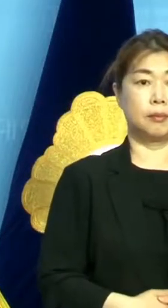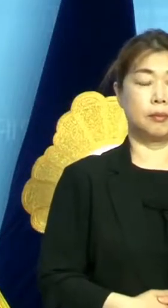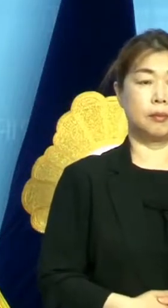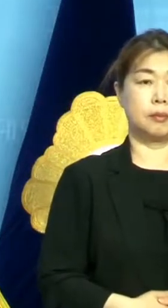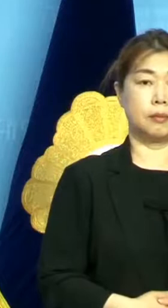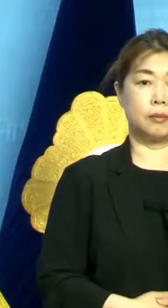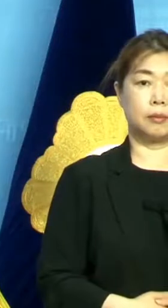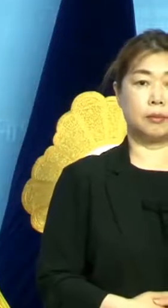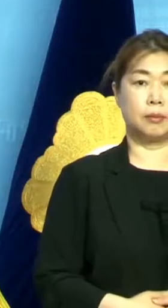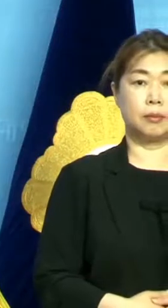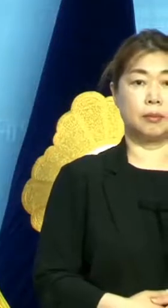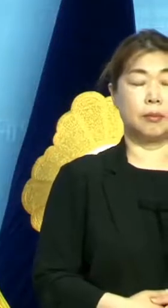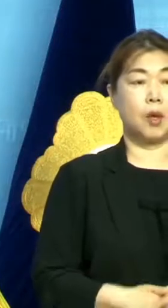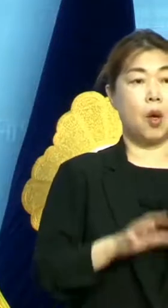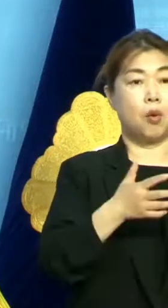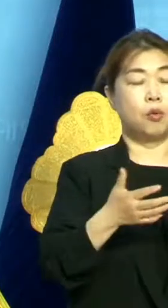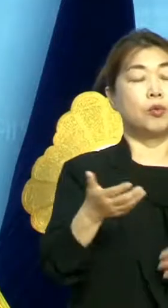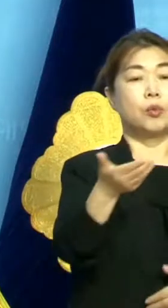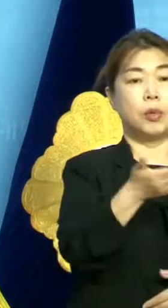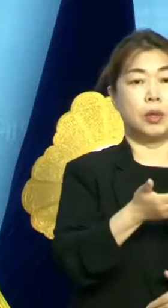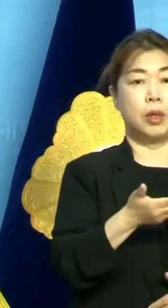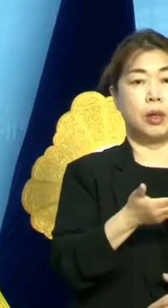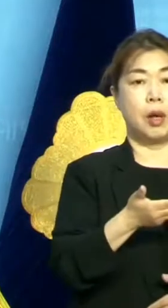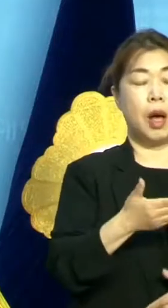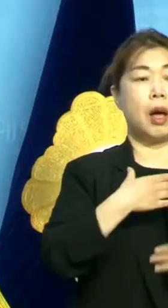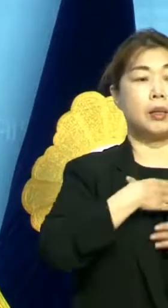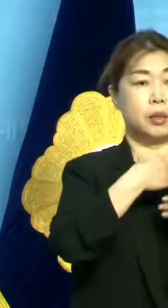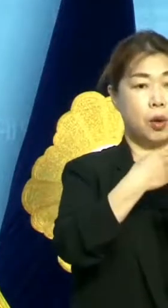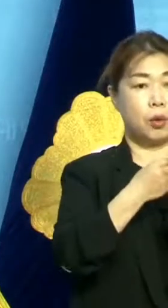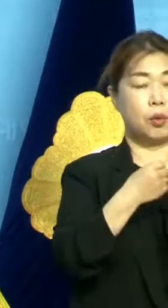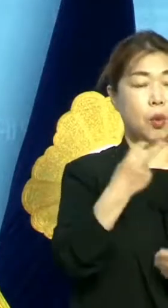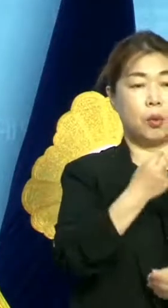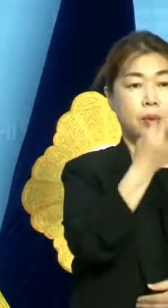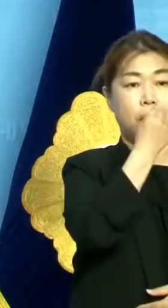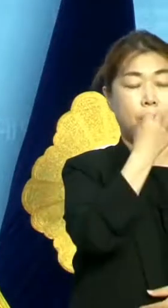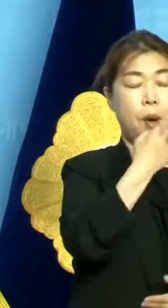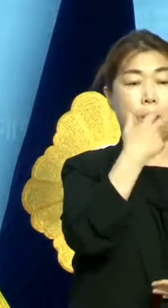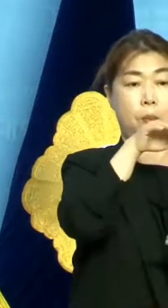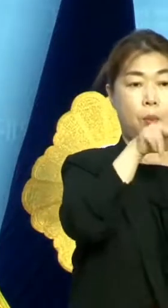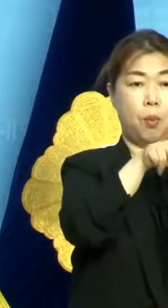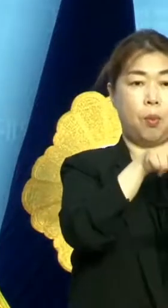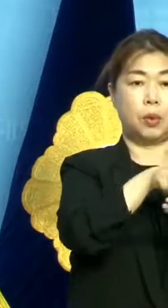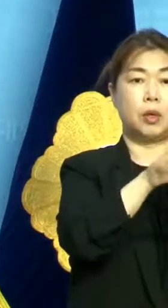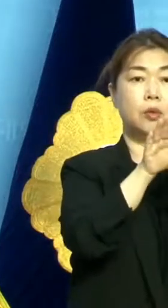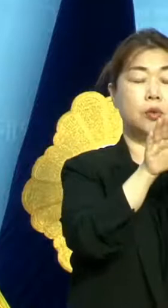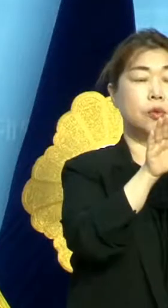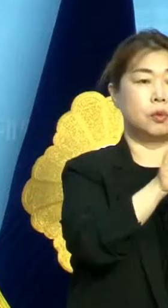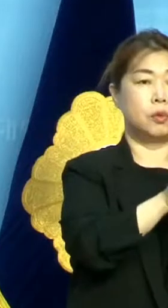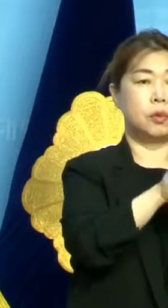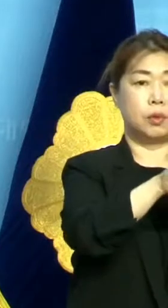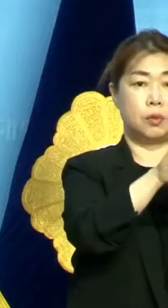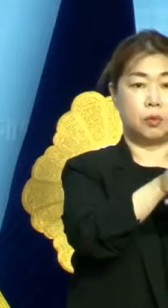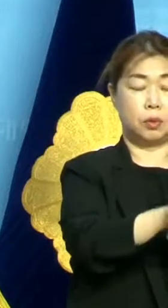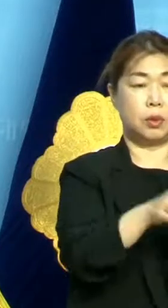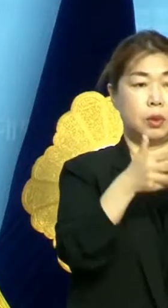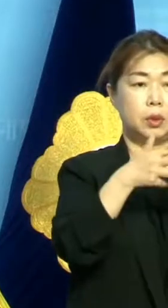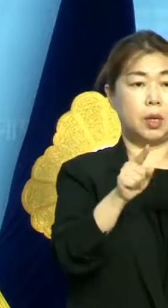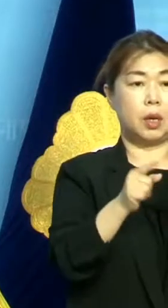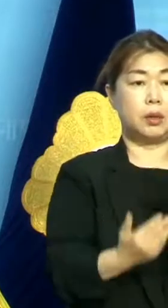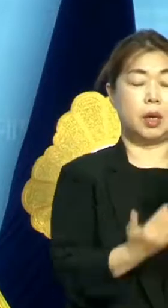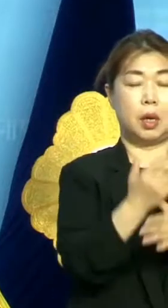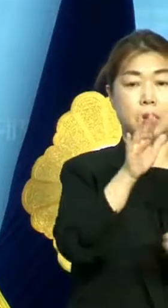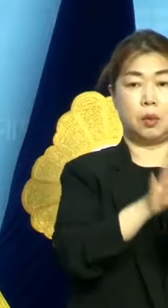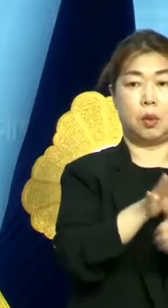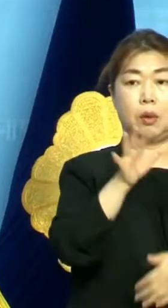4 국민의 안전과 생 생명을 보장하기 위한 2차 재난 지원금을 지급해야